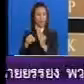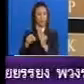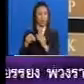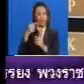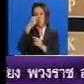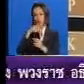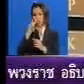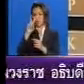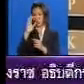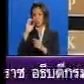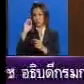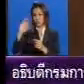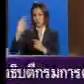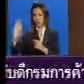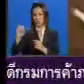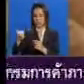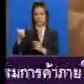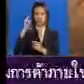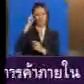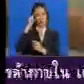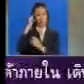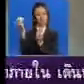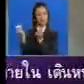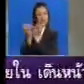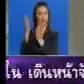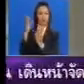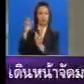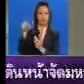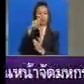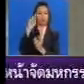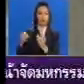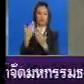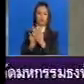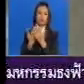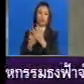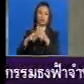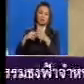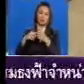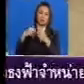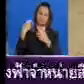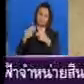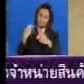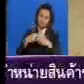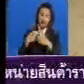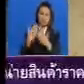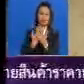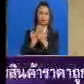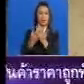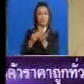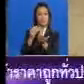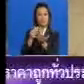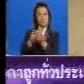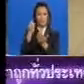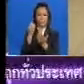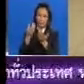ดใหญ่สายพันธุ์ใหม่อาจส่งผลให้อังกฤษประสบกับภาวะเงินฝืดและตัวเลขผลิตภัณฑ์มวลรวมภายในประเทศหรือ GDP อ